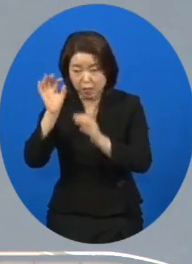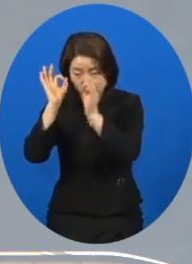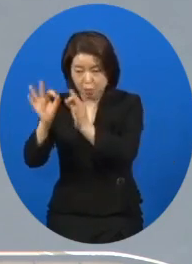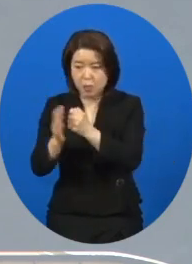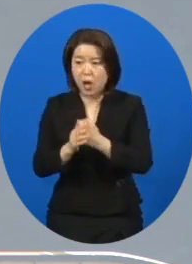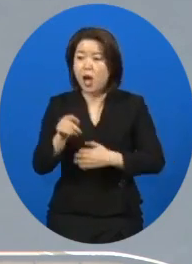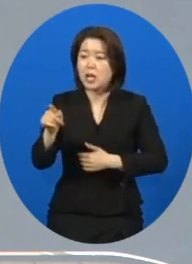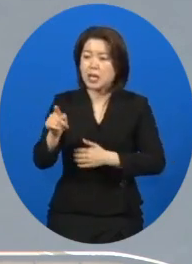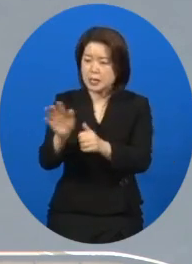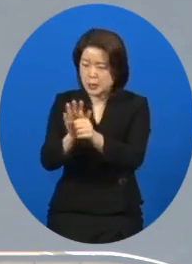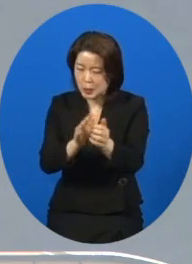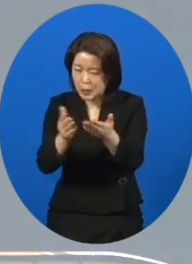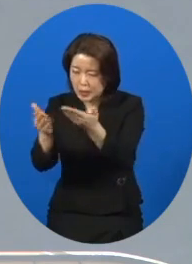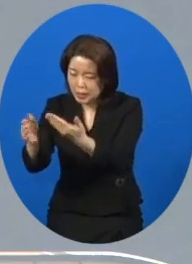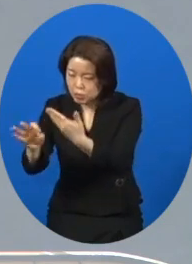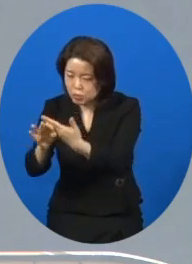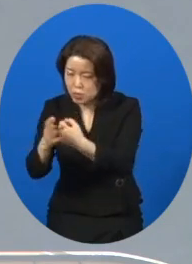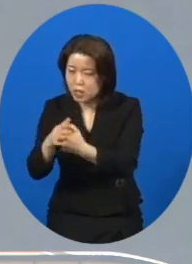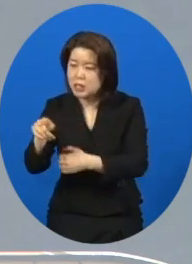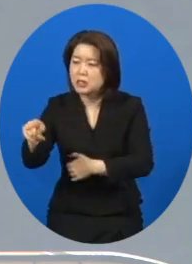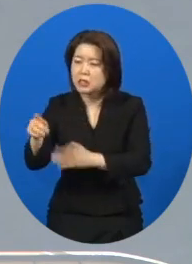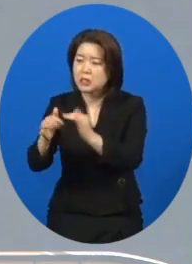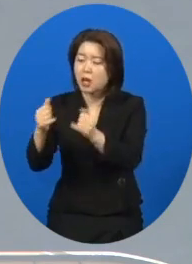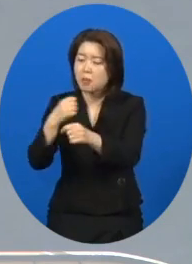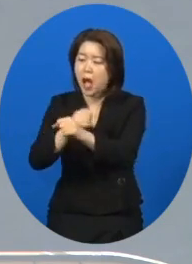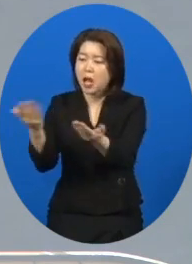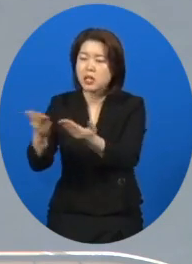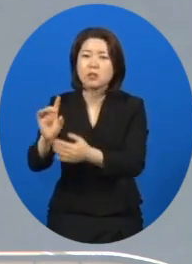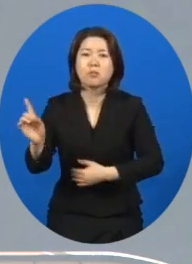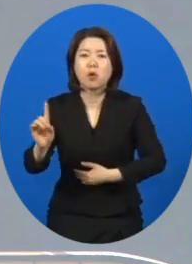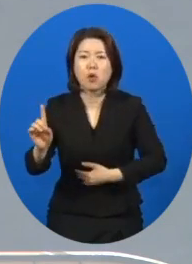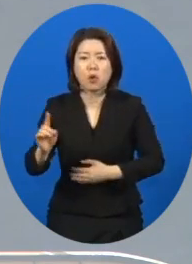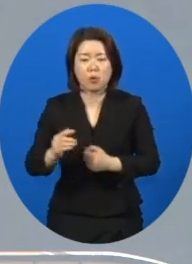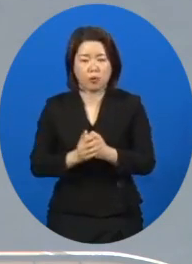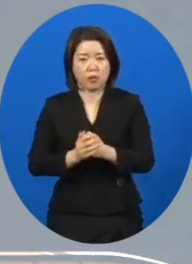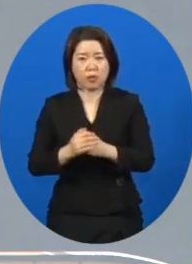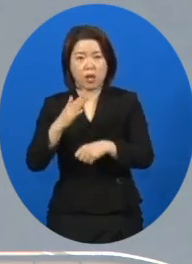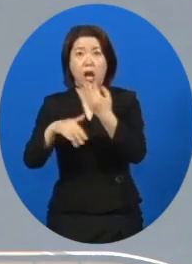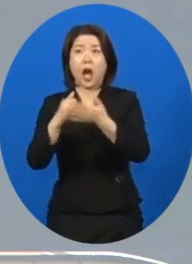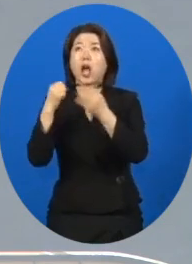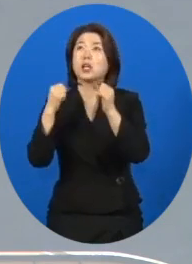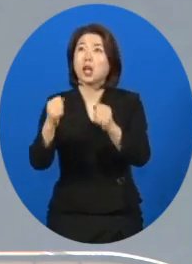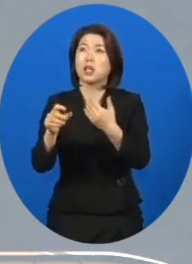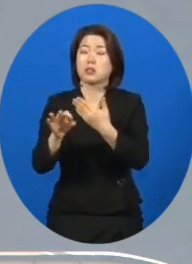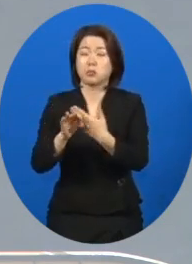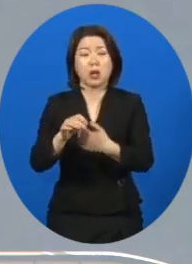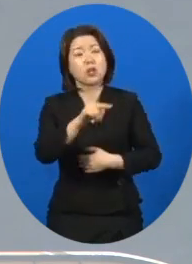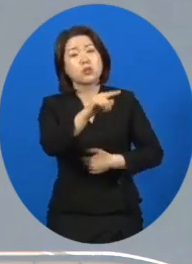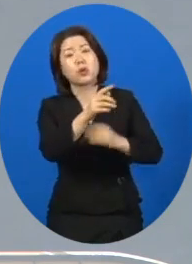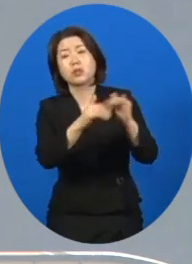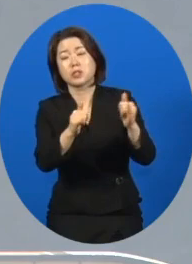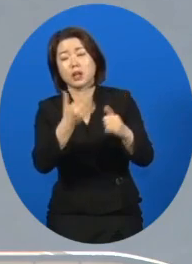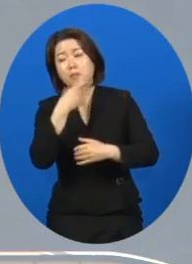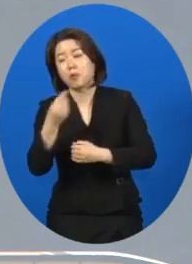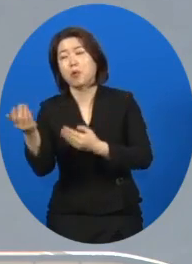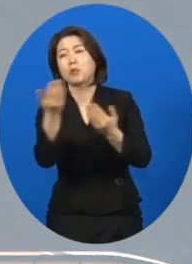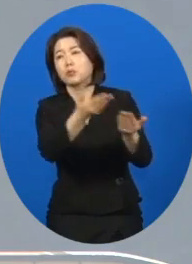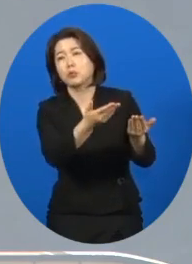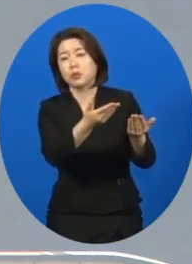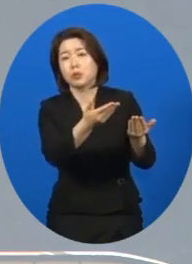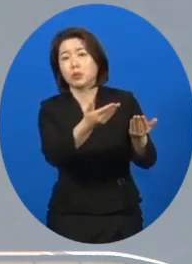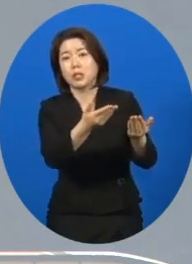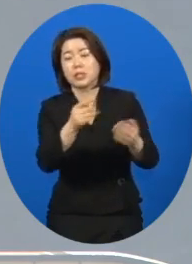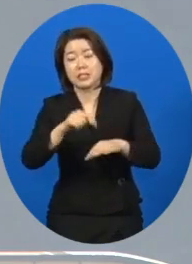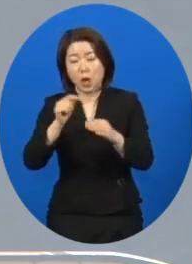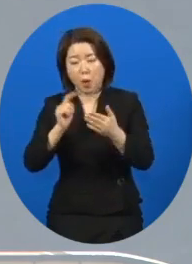그에게 잘해주면 그분이 할 일은 뭐예요? 하나님이 계시면 저 사람에게 복을 주세요.